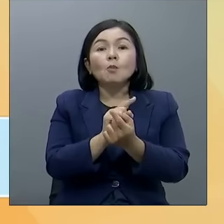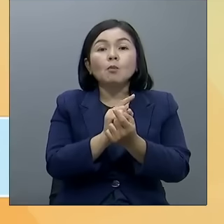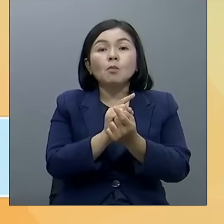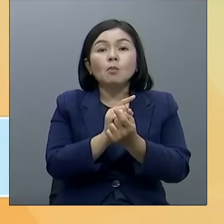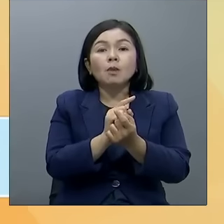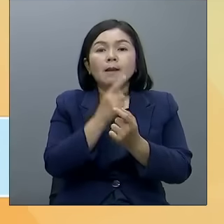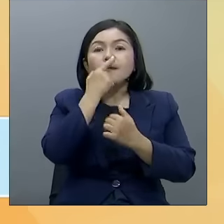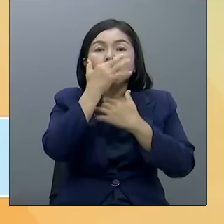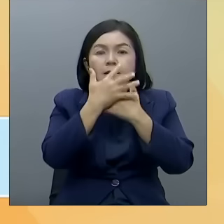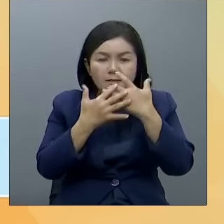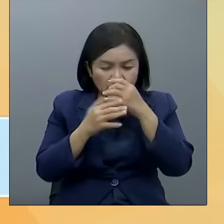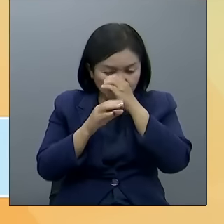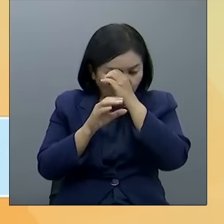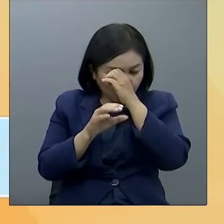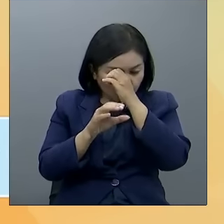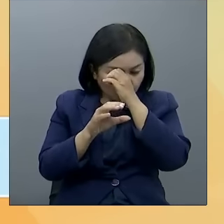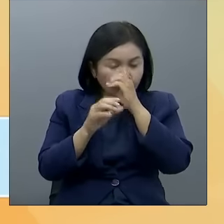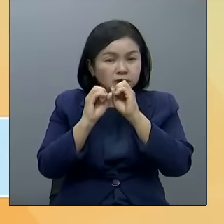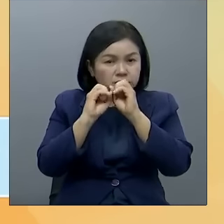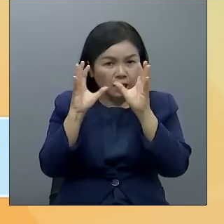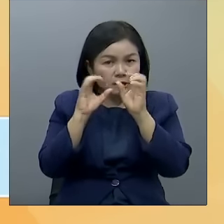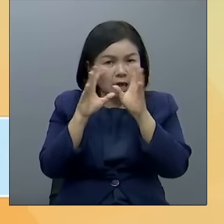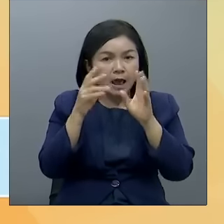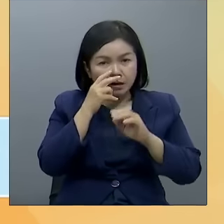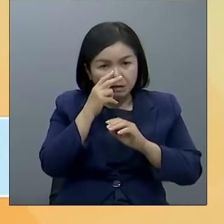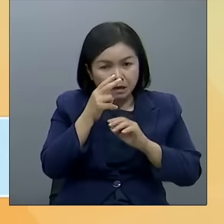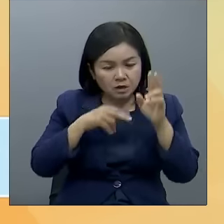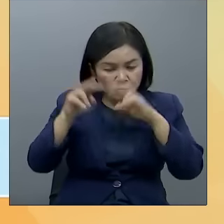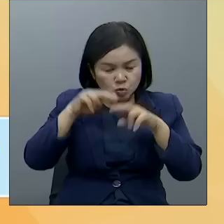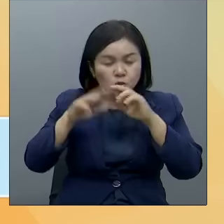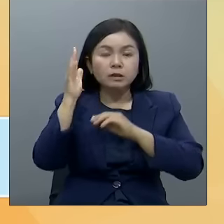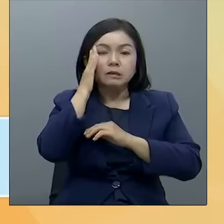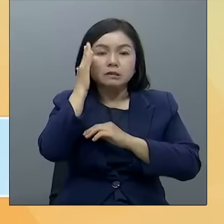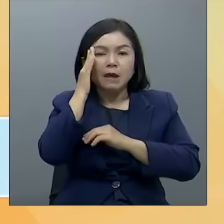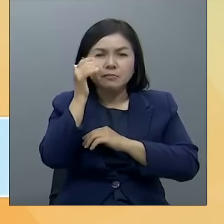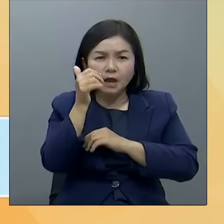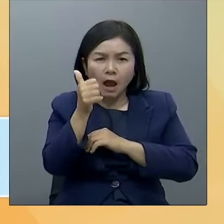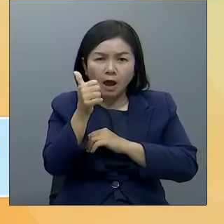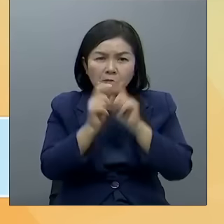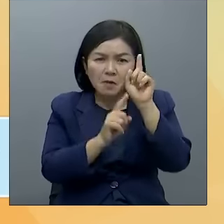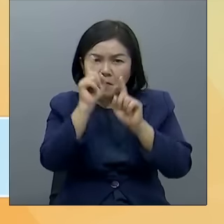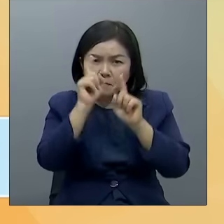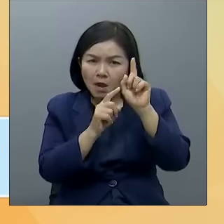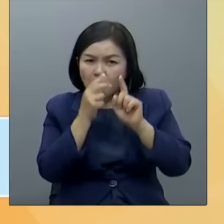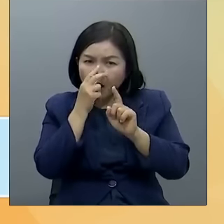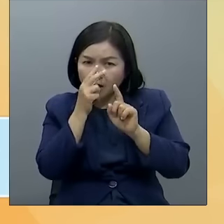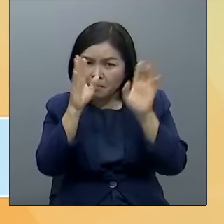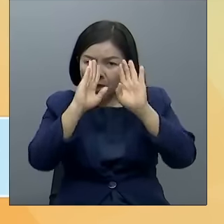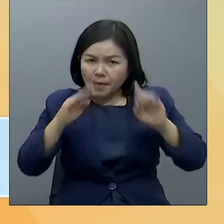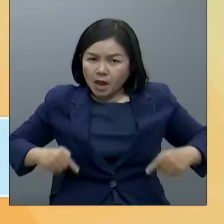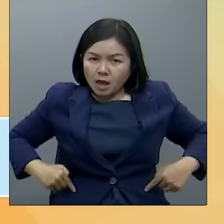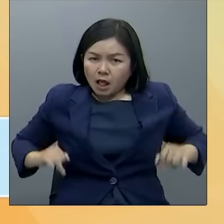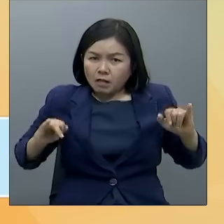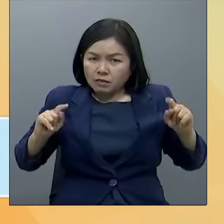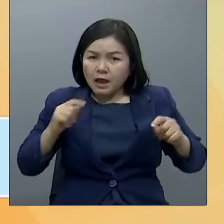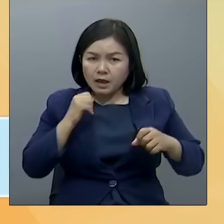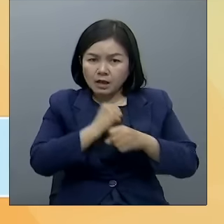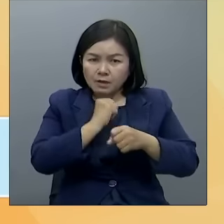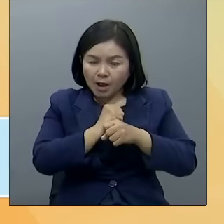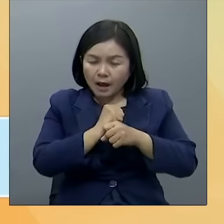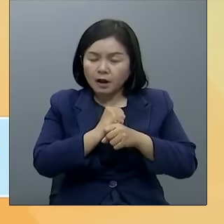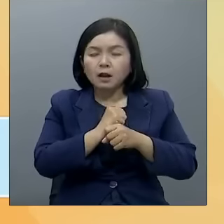จเลือดนะครับโดยส่วนใหญ่เราก็จะตรวจค่าซีรัมครีเอทินีนนะครับซึ่งมันจะวัดอัตราการกรองของไตออกมานะครับบางก